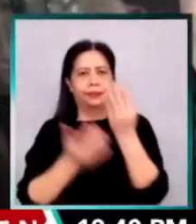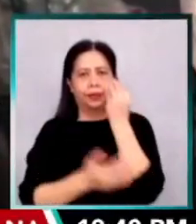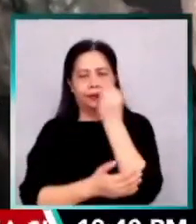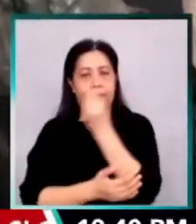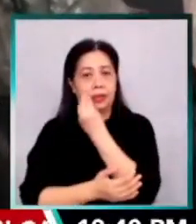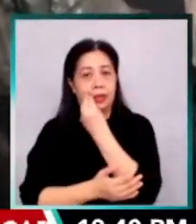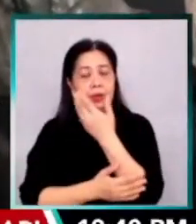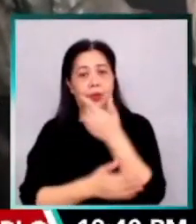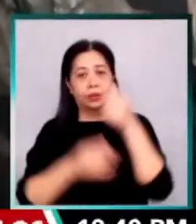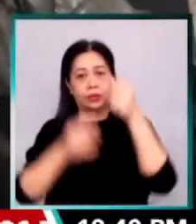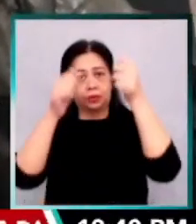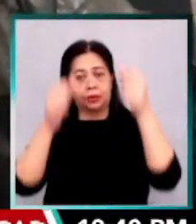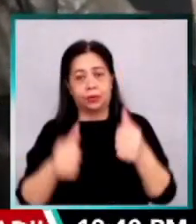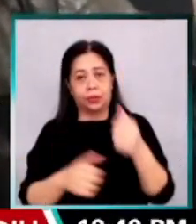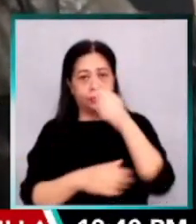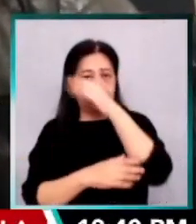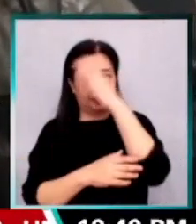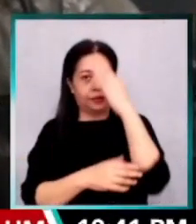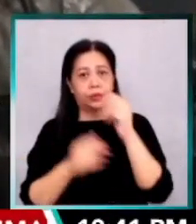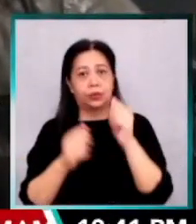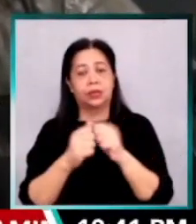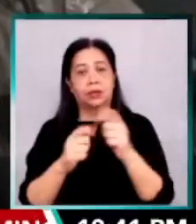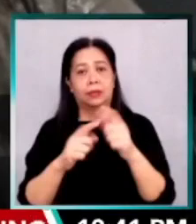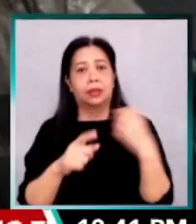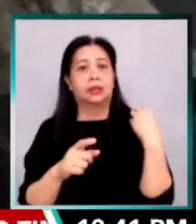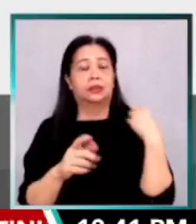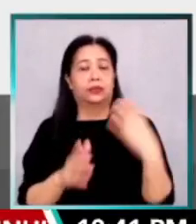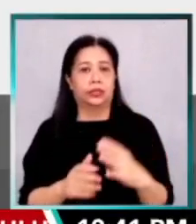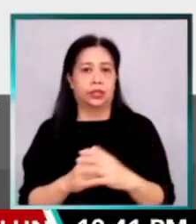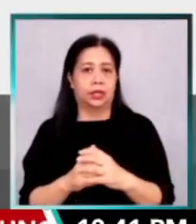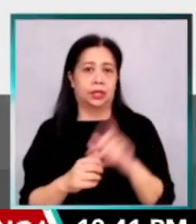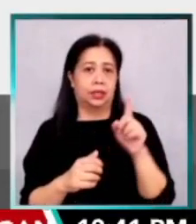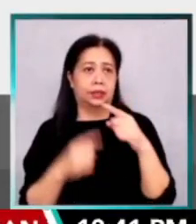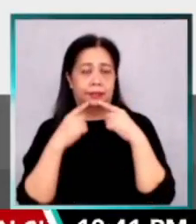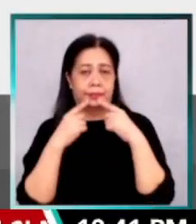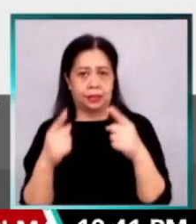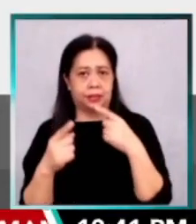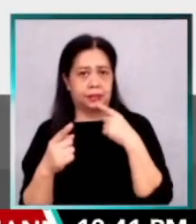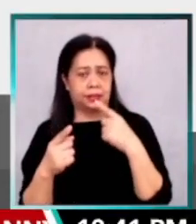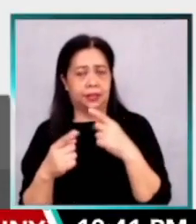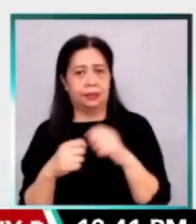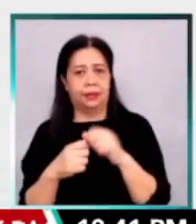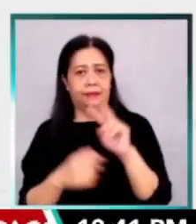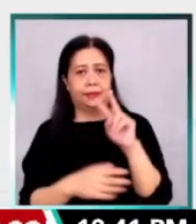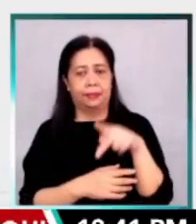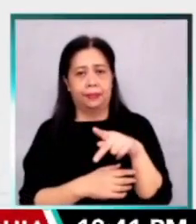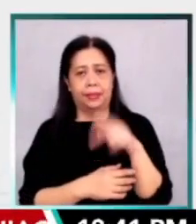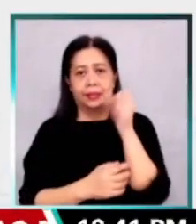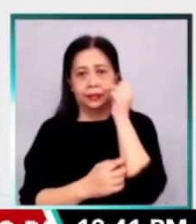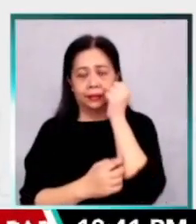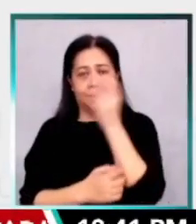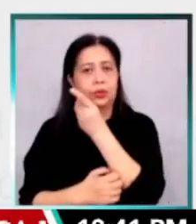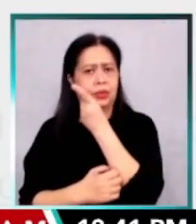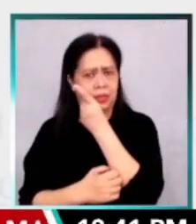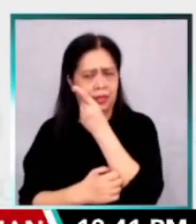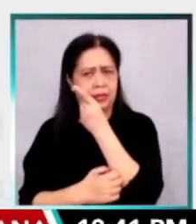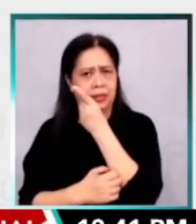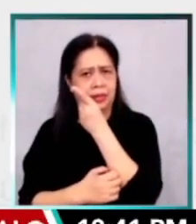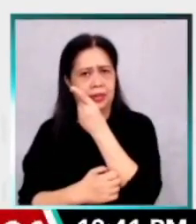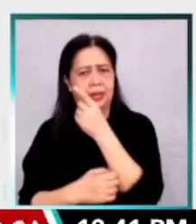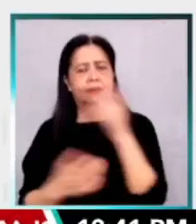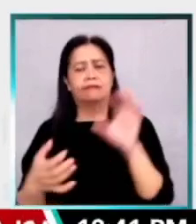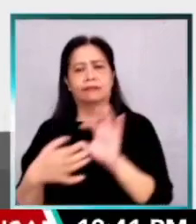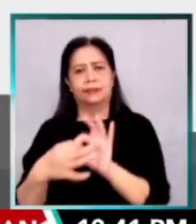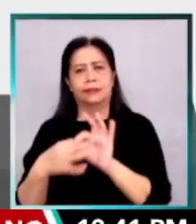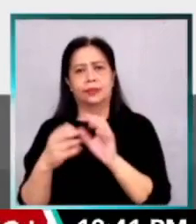ni Bonifacio kasama ang ilang opisyal. Sa isang pahayag, sinabi naman ni Vice President Sara Duterte na nakikisa siya sa